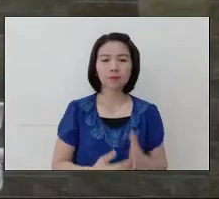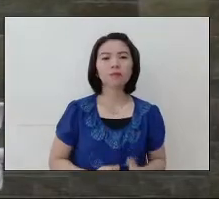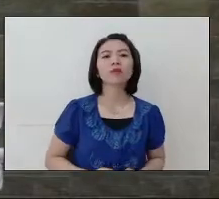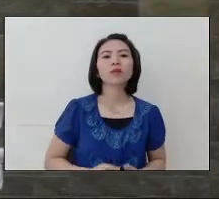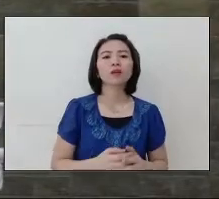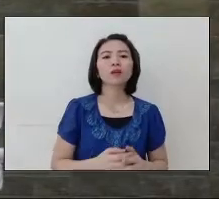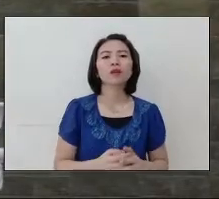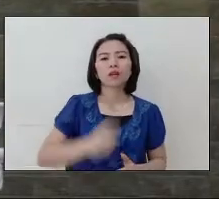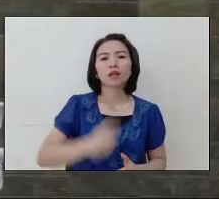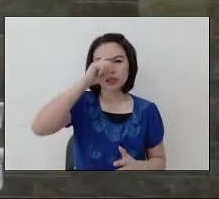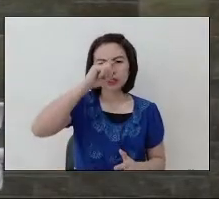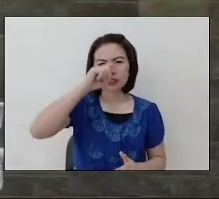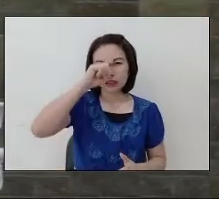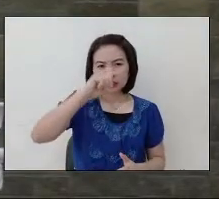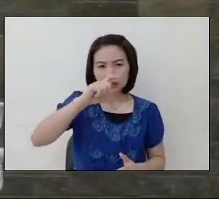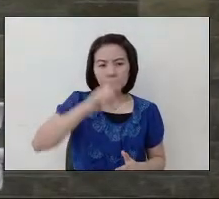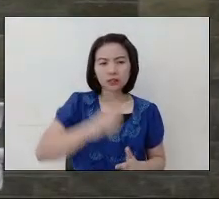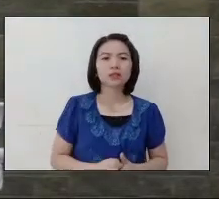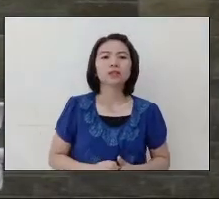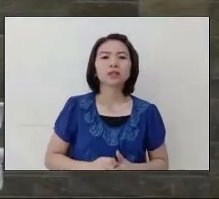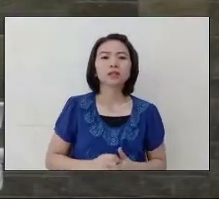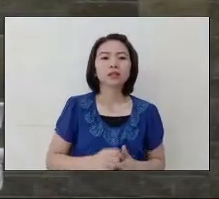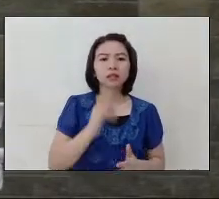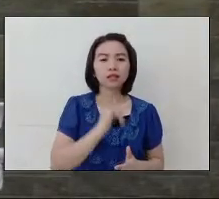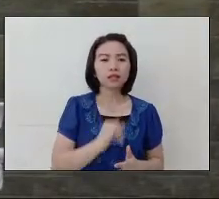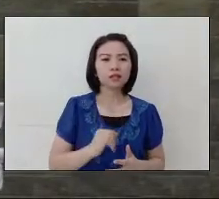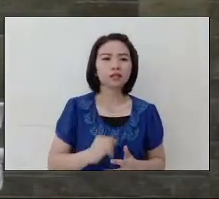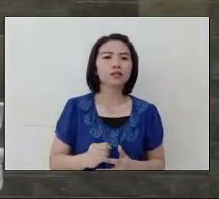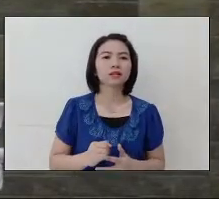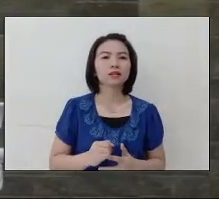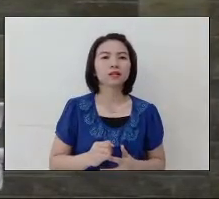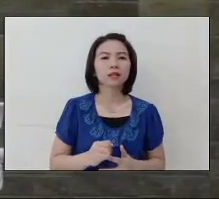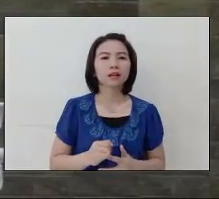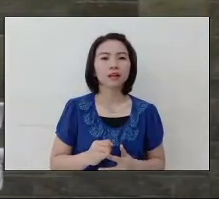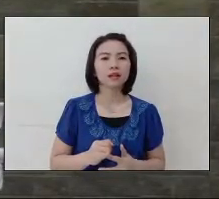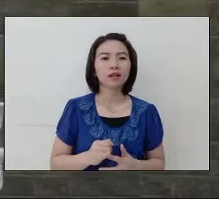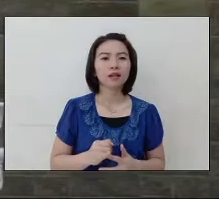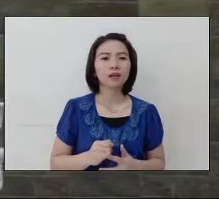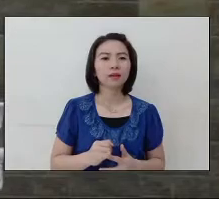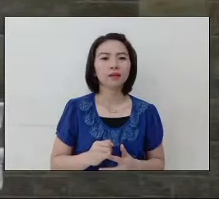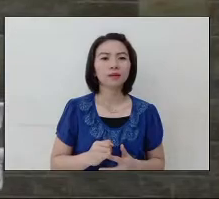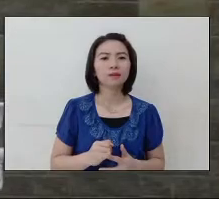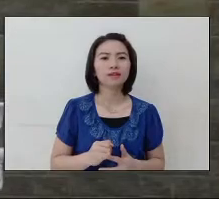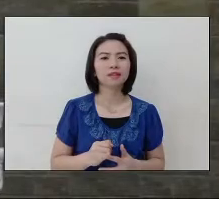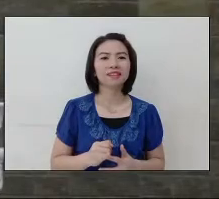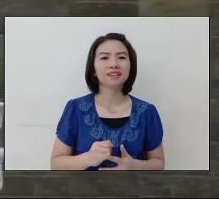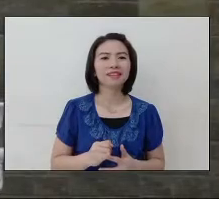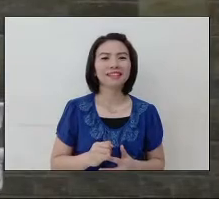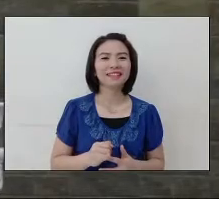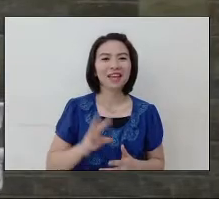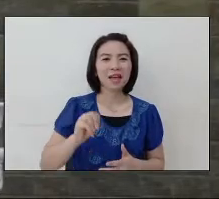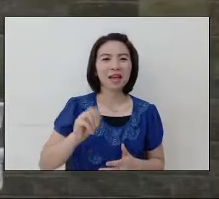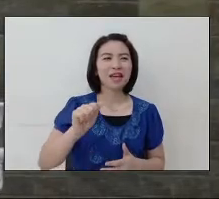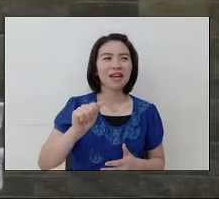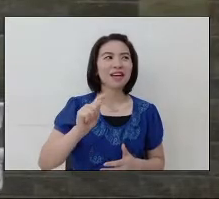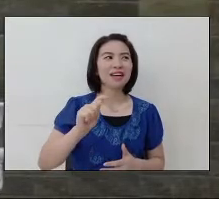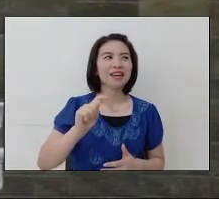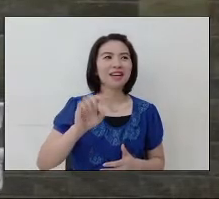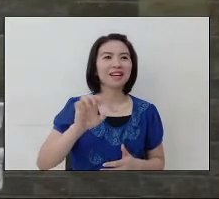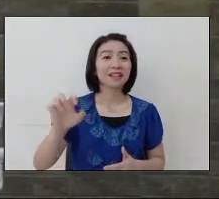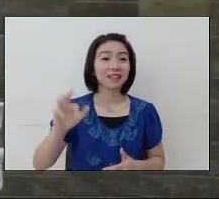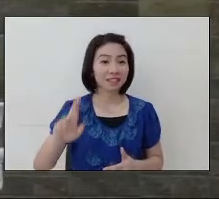a matter of fact. What does it mean? It is